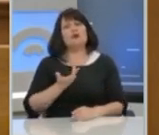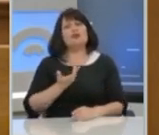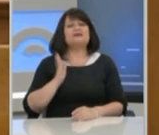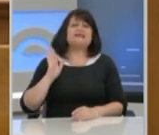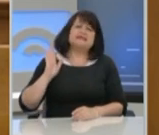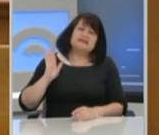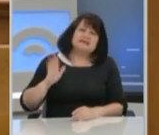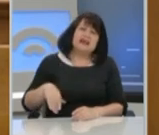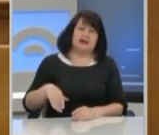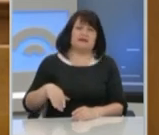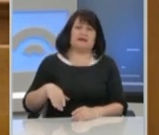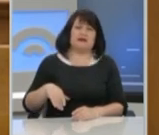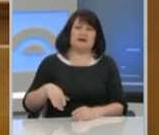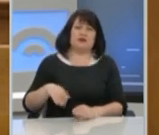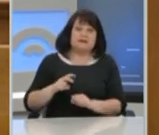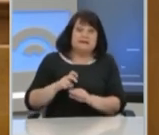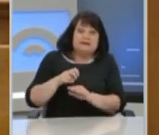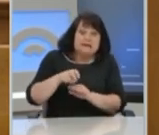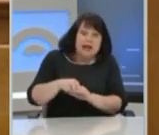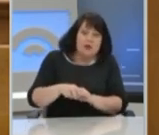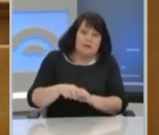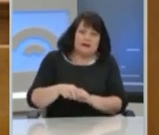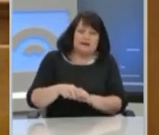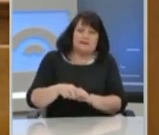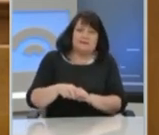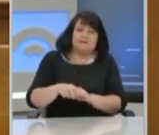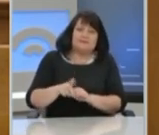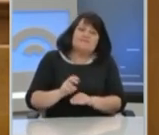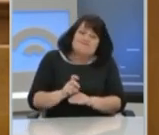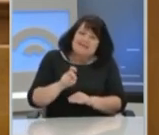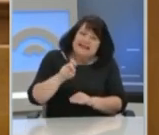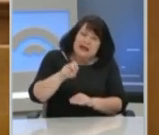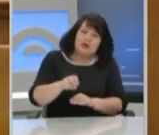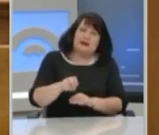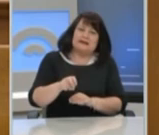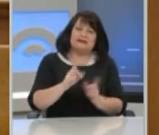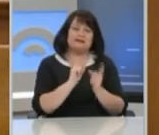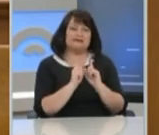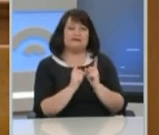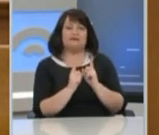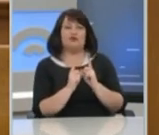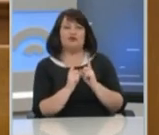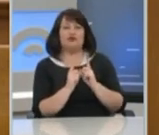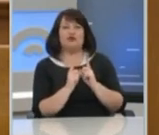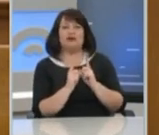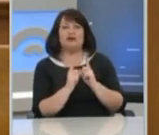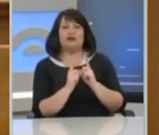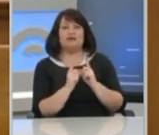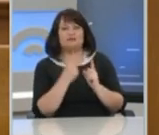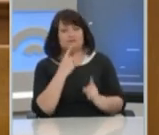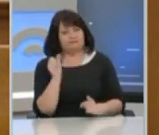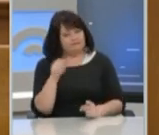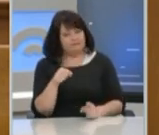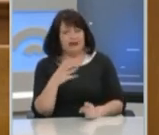τελευταίο σκαλοπάτι. Συμφωνία αυτή δεν αρνείται κανείς, δεν αμφισβητεί, όχι